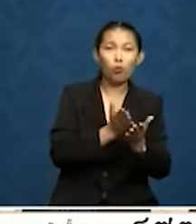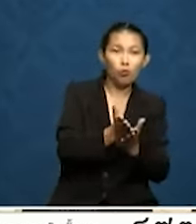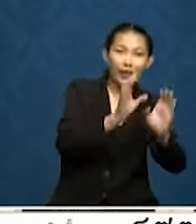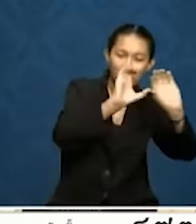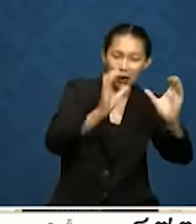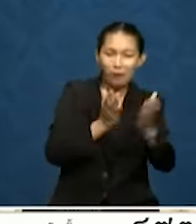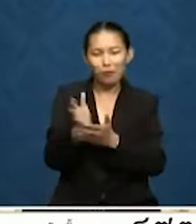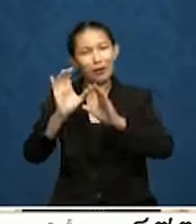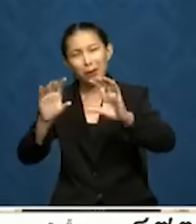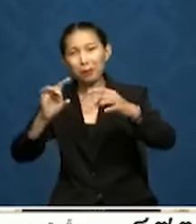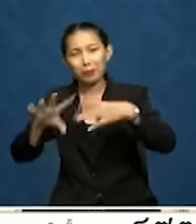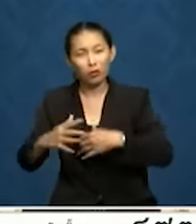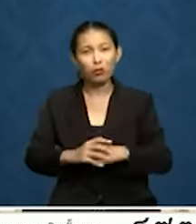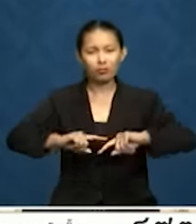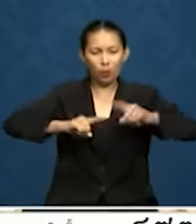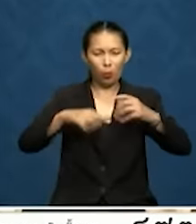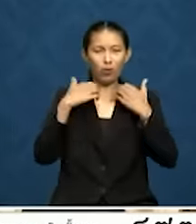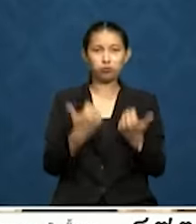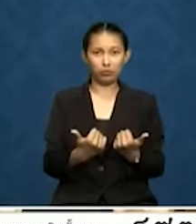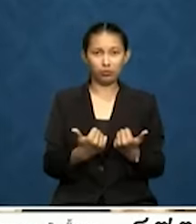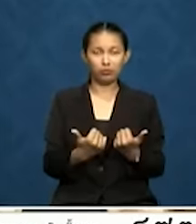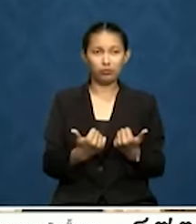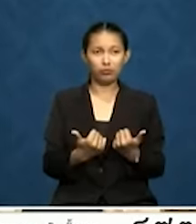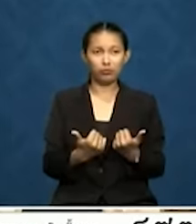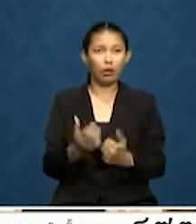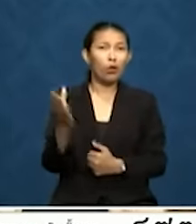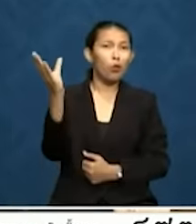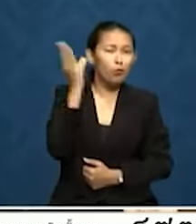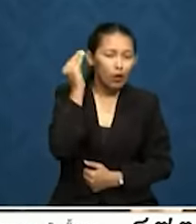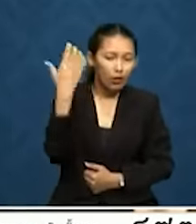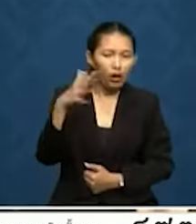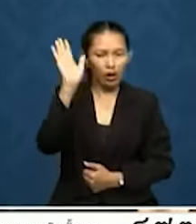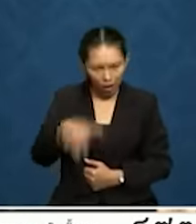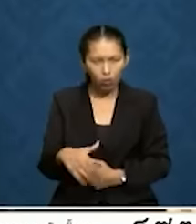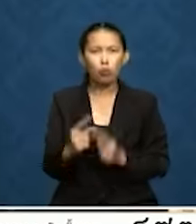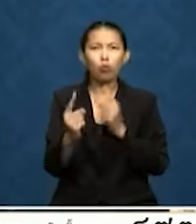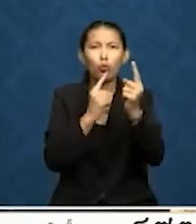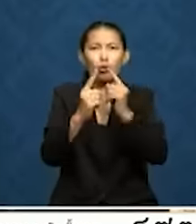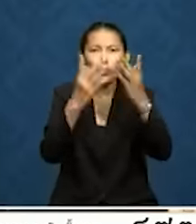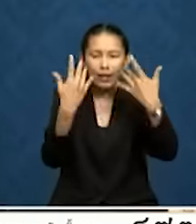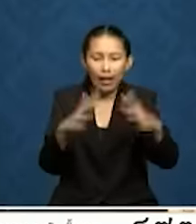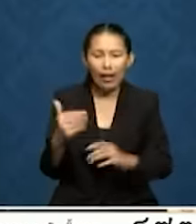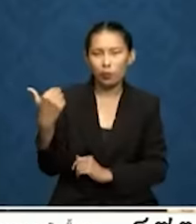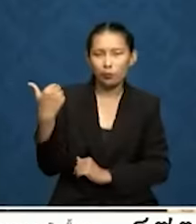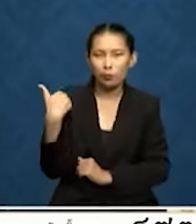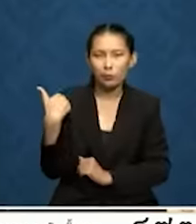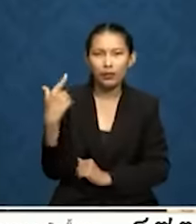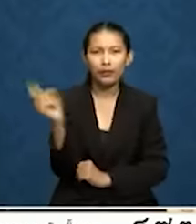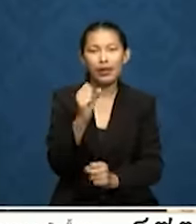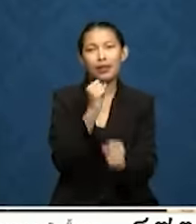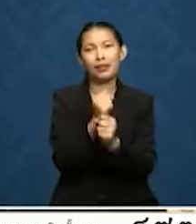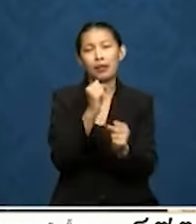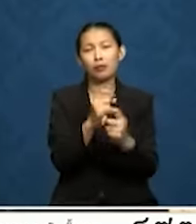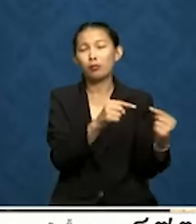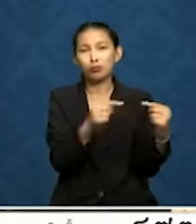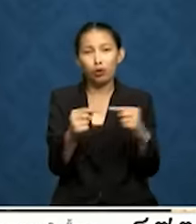ายค้านแต่เมื่อมาฟังว่าท่านได้ประสานงานกันแล้วเพื่อความที่จะเดินหน้าต่